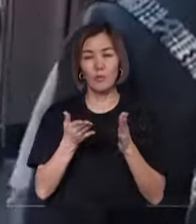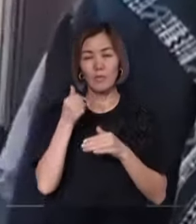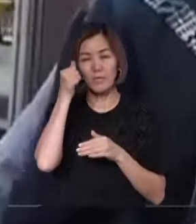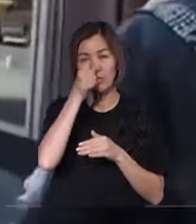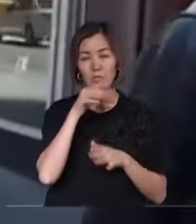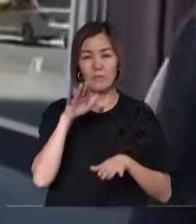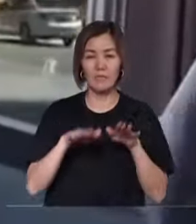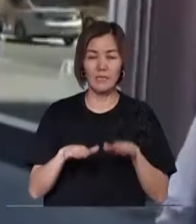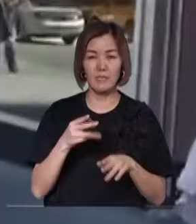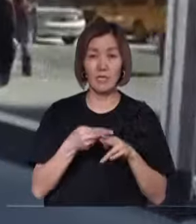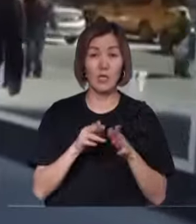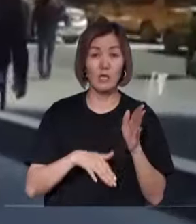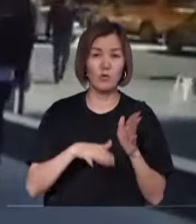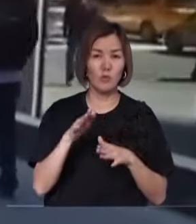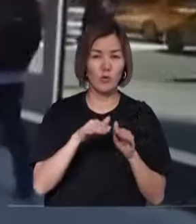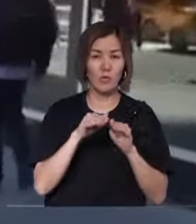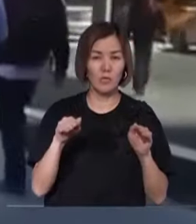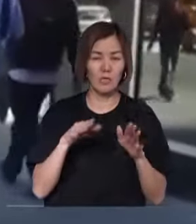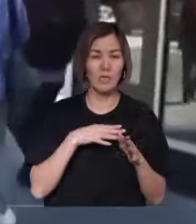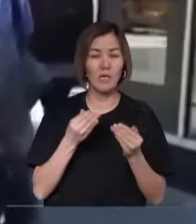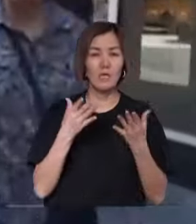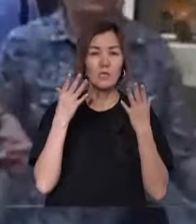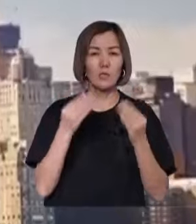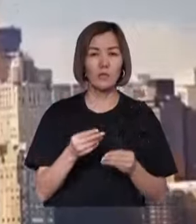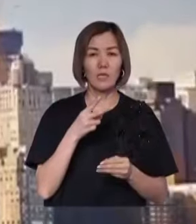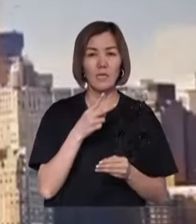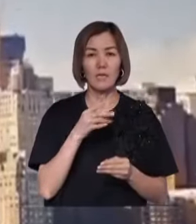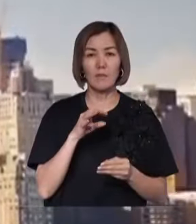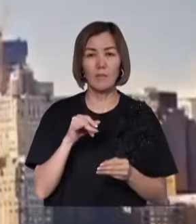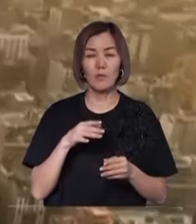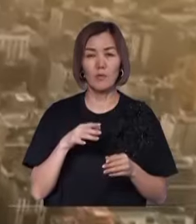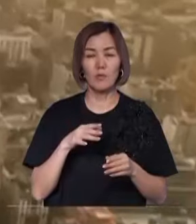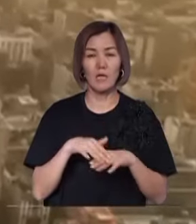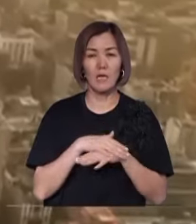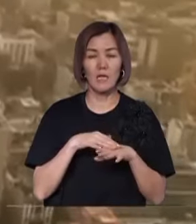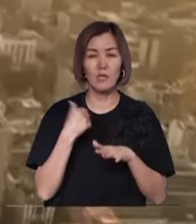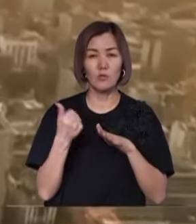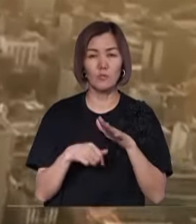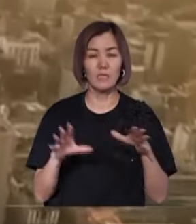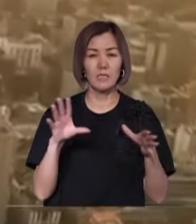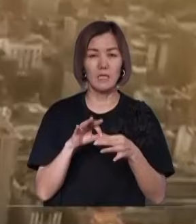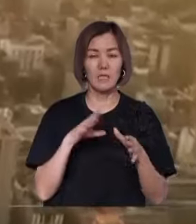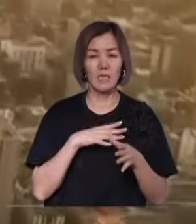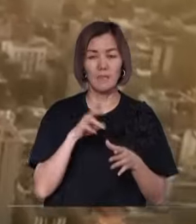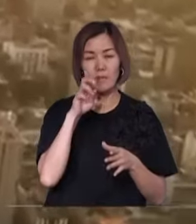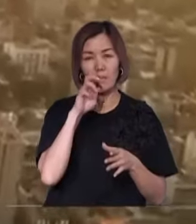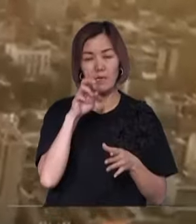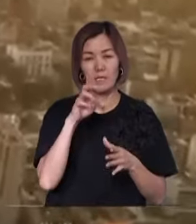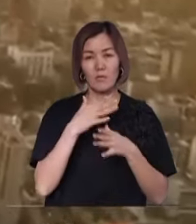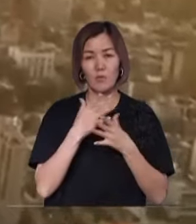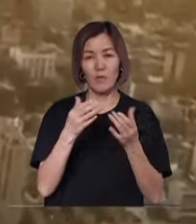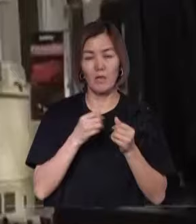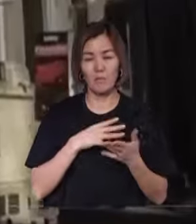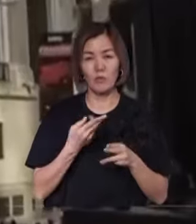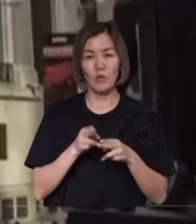тамыздан бергі ең жоғарғы деңгейге жетті. Қазіргі таңда 2 миллионға жуық америкалық жұмыссыз ретінде тіркеліп мемлекеттен көмек алып